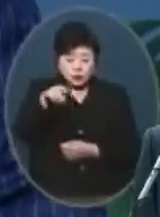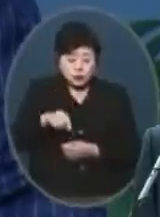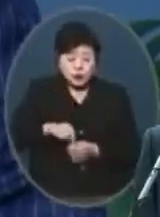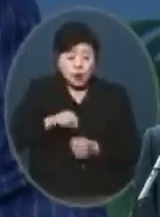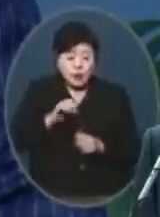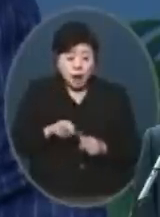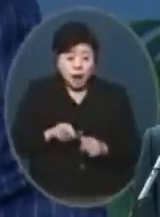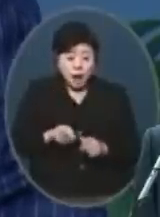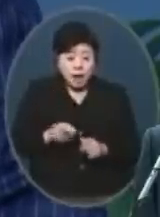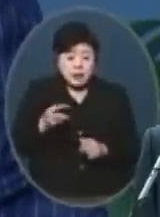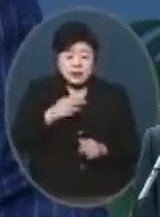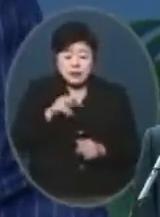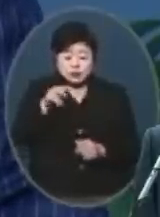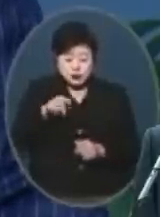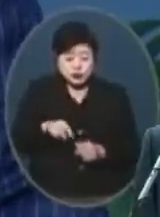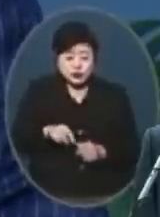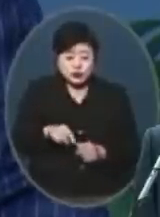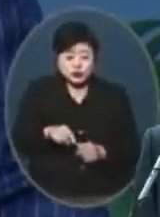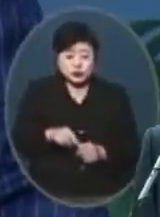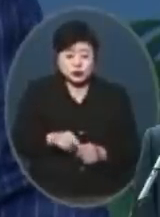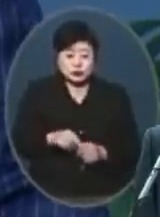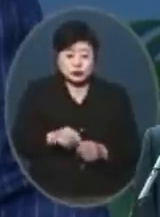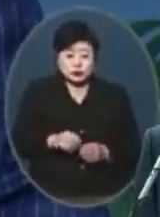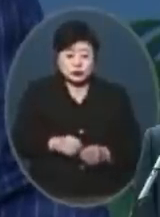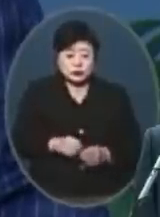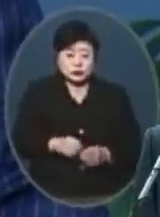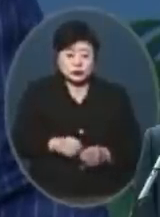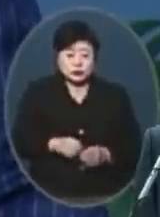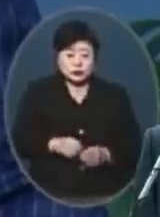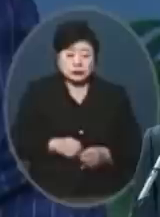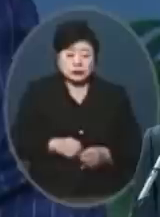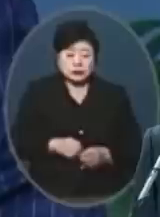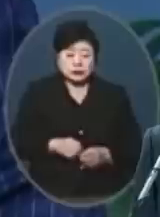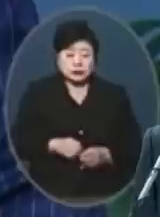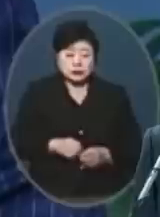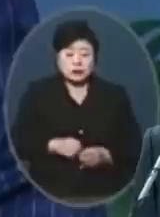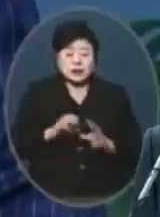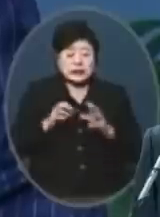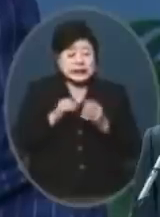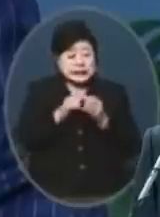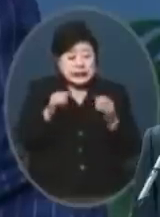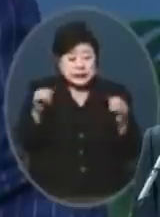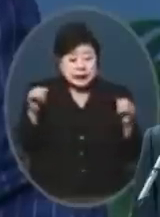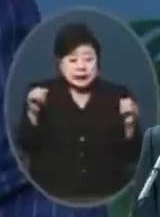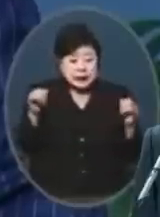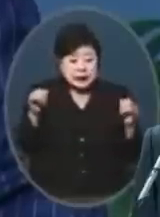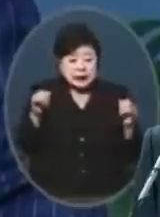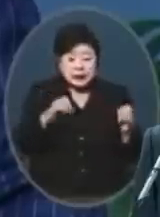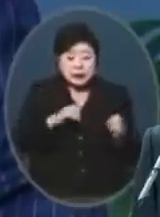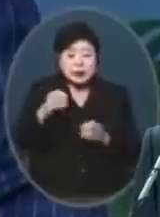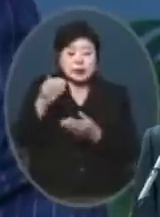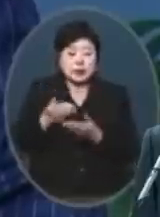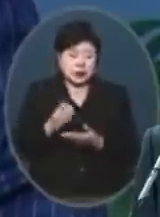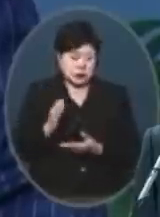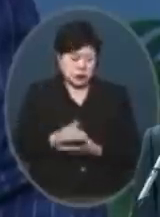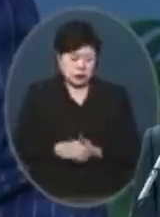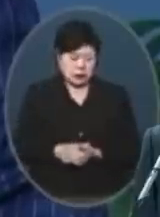오중형벌과 삼중절망으로 온 세상 사람들은 다 버림받았습니다.